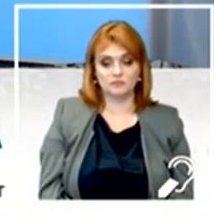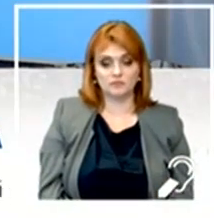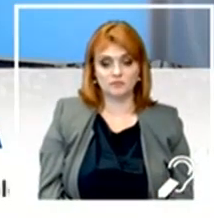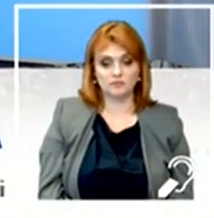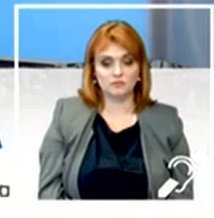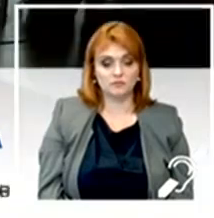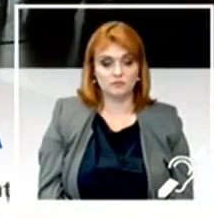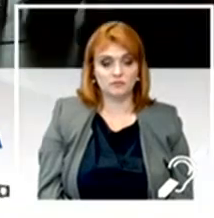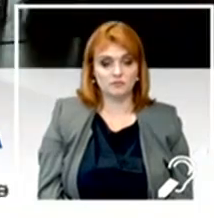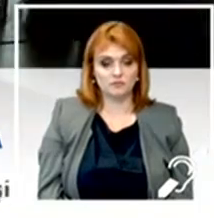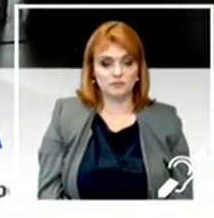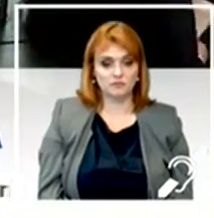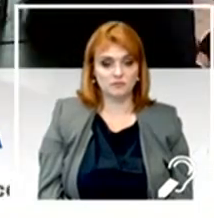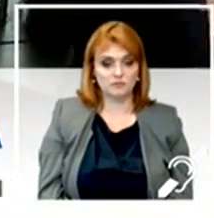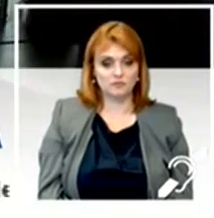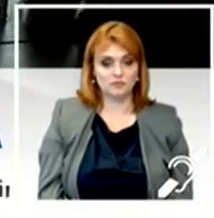materiale.